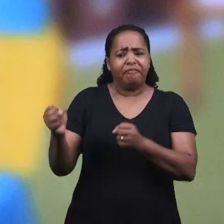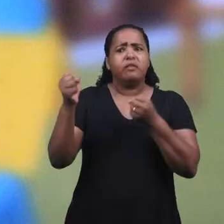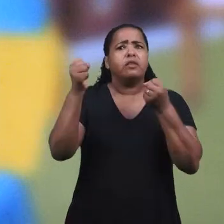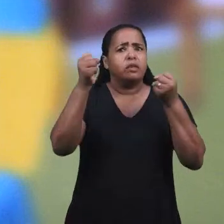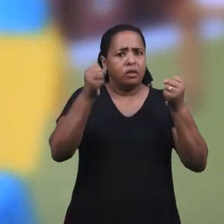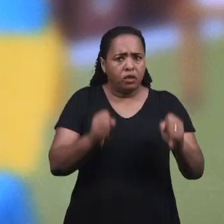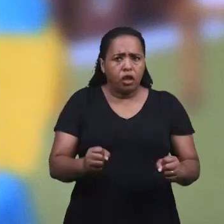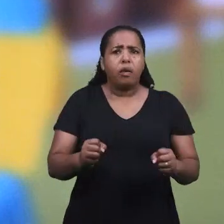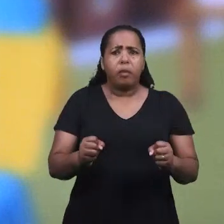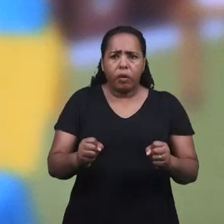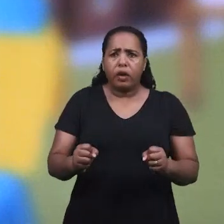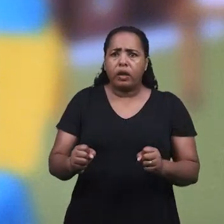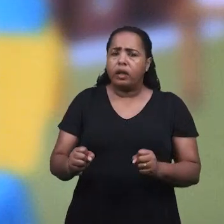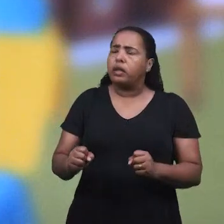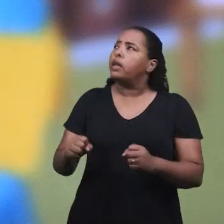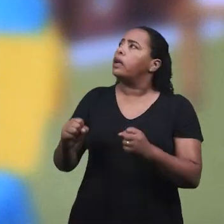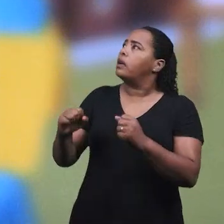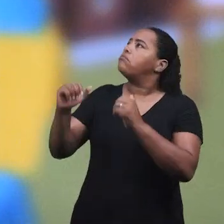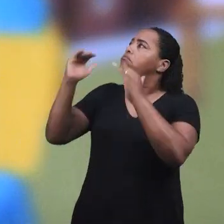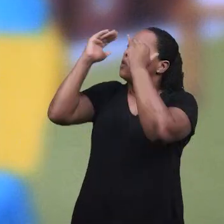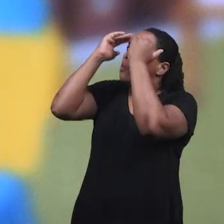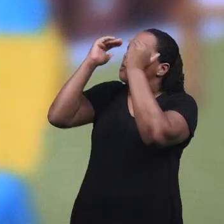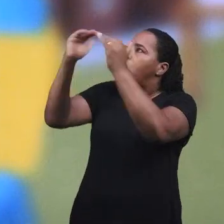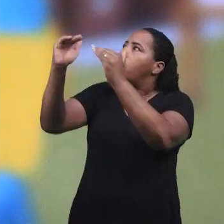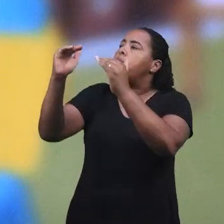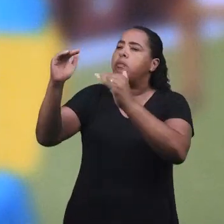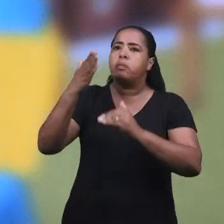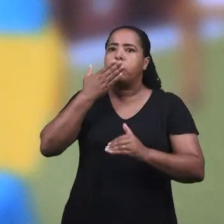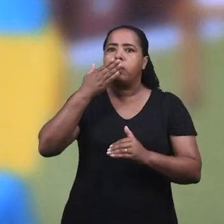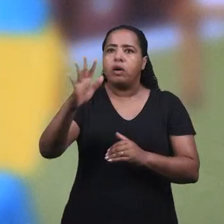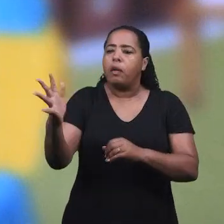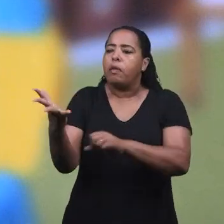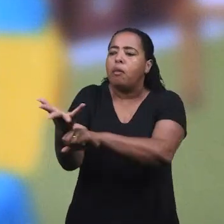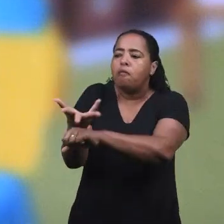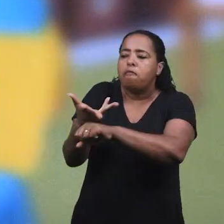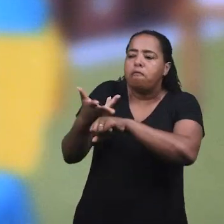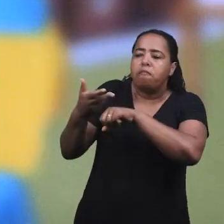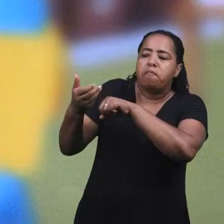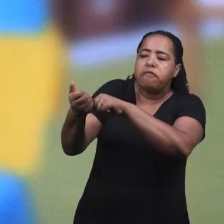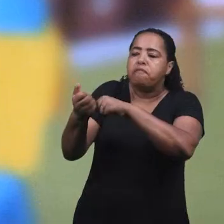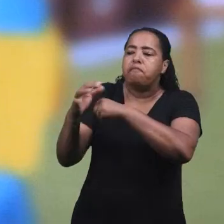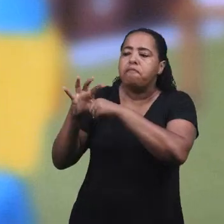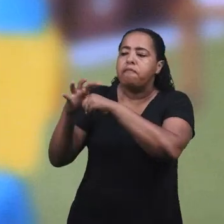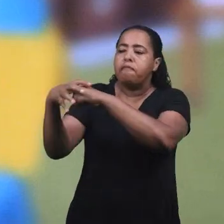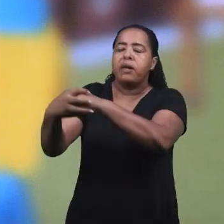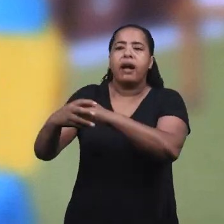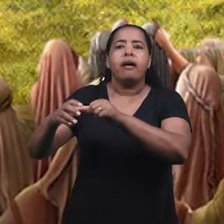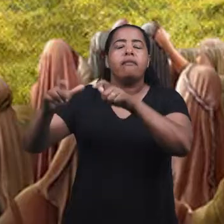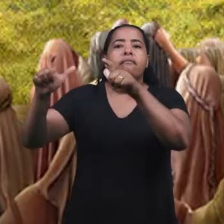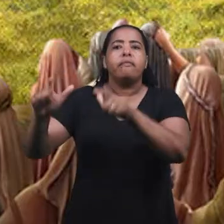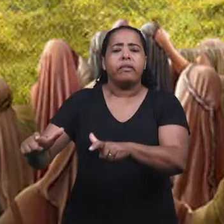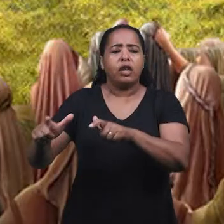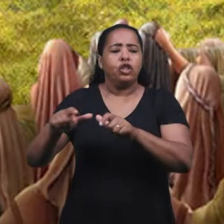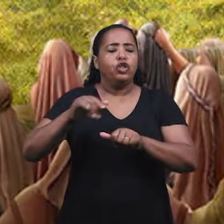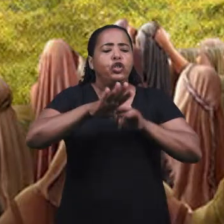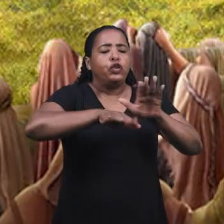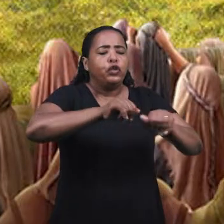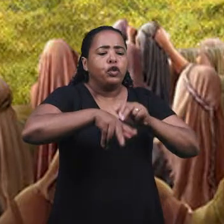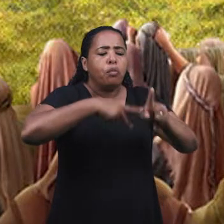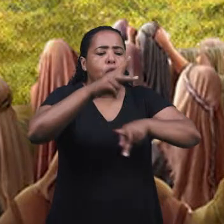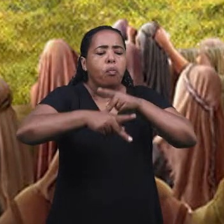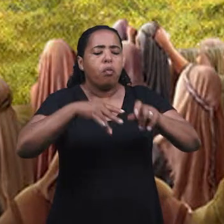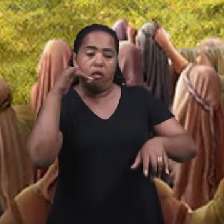a entendu attentivement ses promesses sur la conquête de la terre. Et après, il a appelé tout le peuple et il leur a dit comme